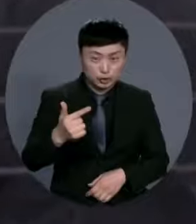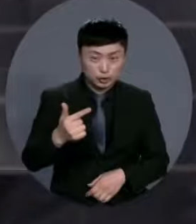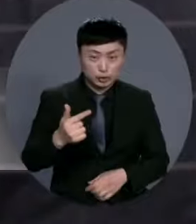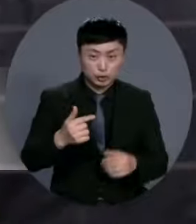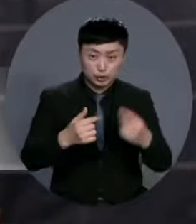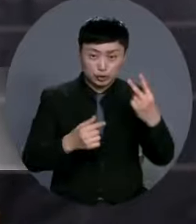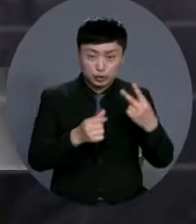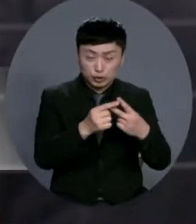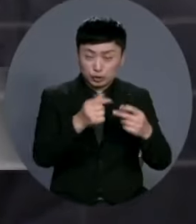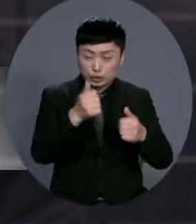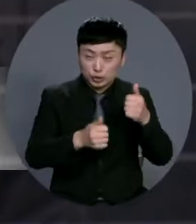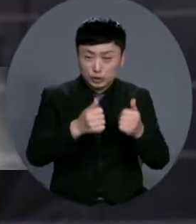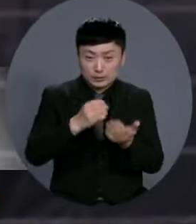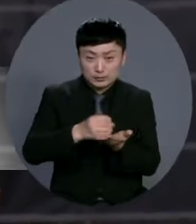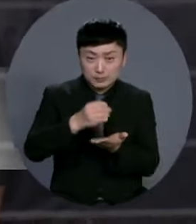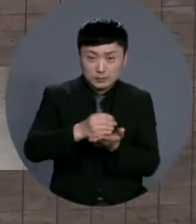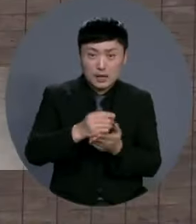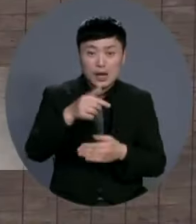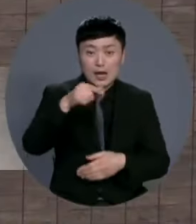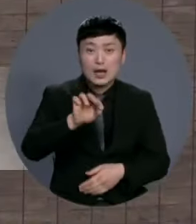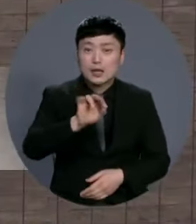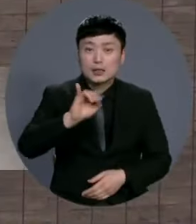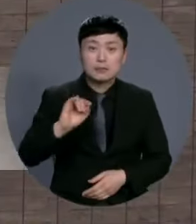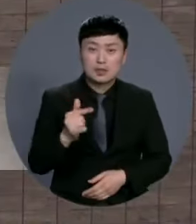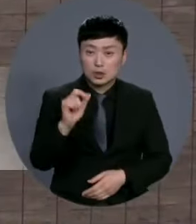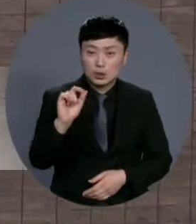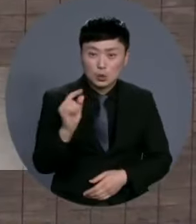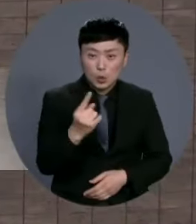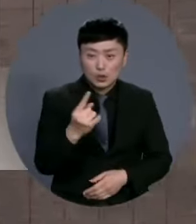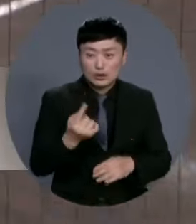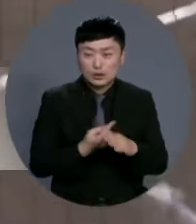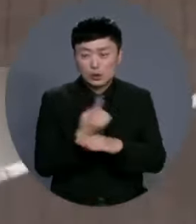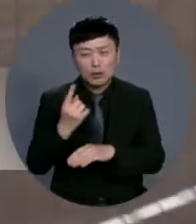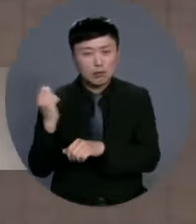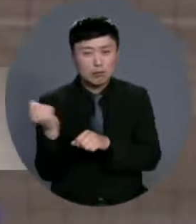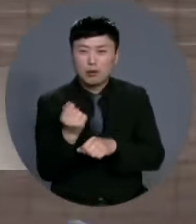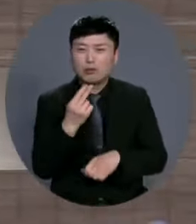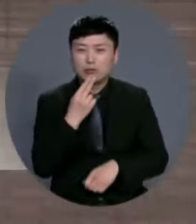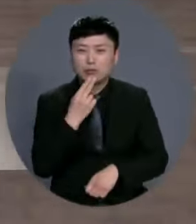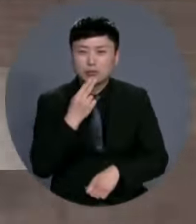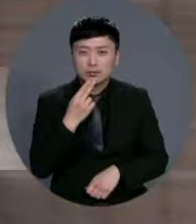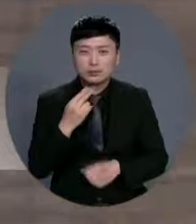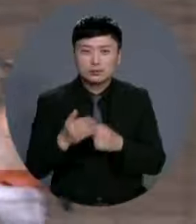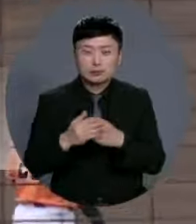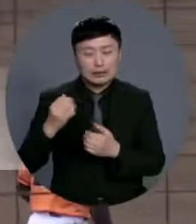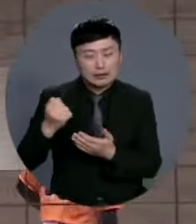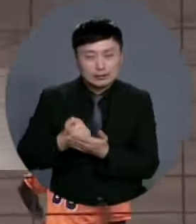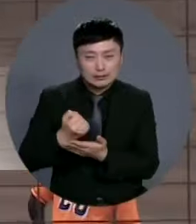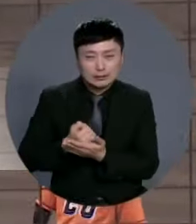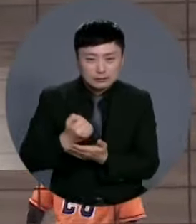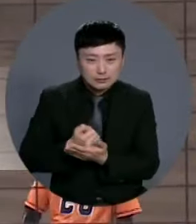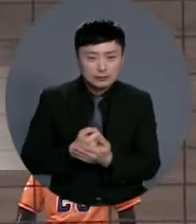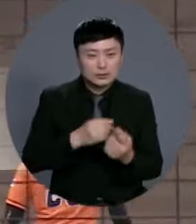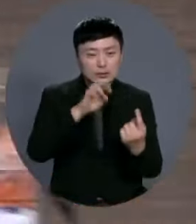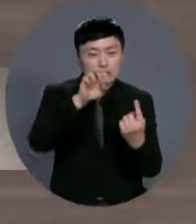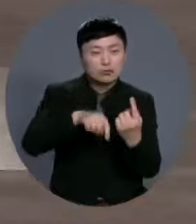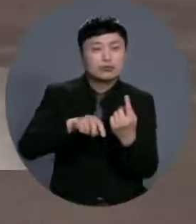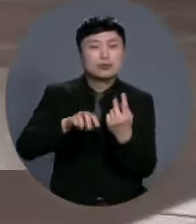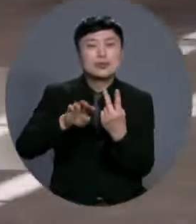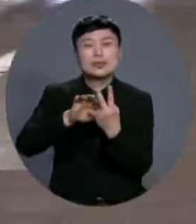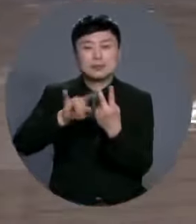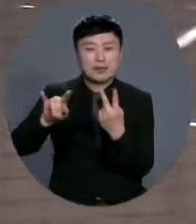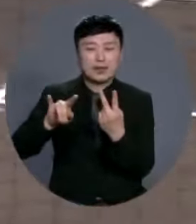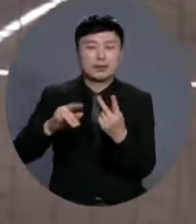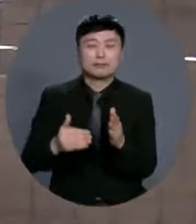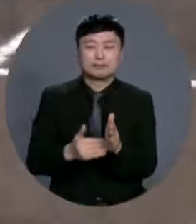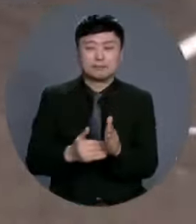안타를 뽑은 강민호를 제외하곤 타선에서도 아쉬움을 보인 삼성. 한화와 롯데 1무 1패로 2월 연습 경기를